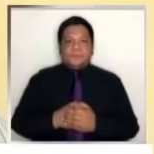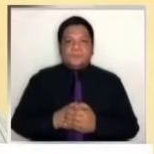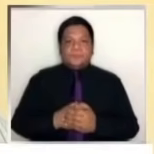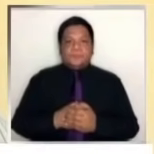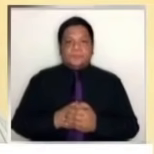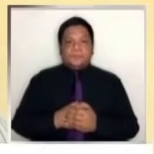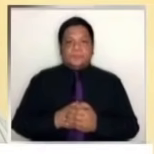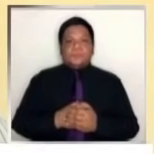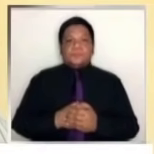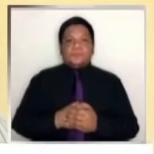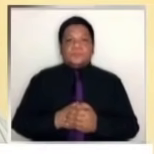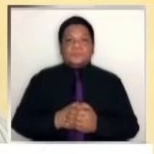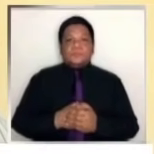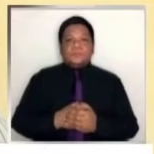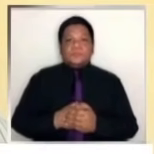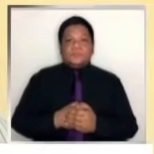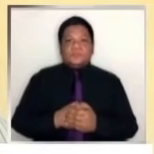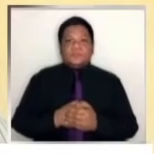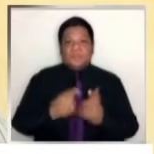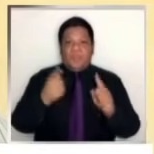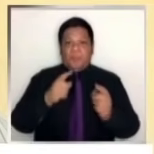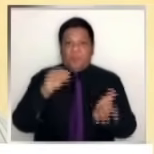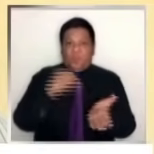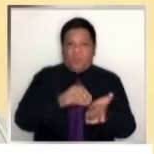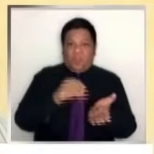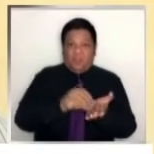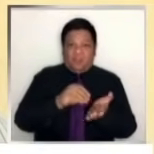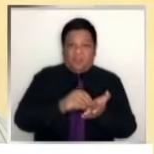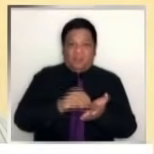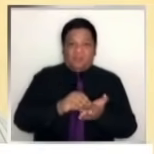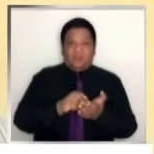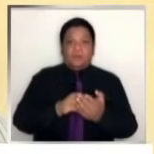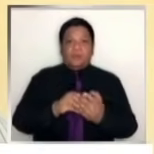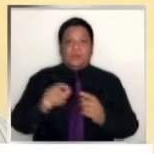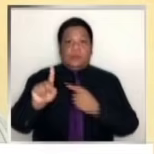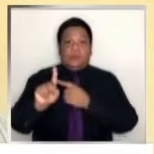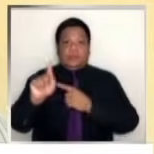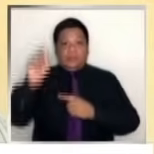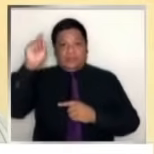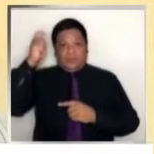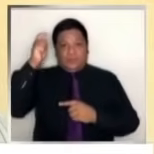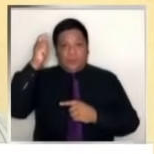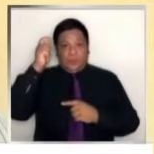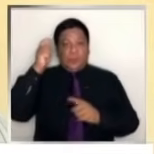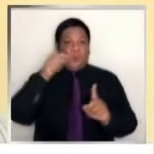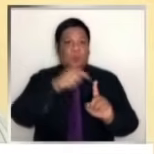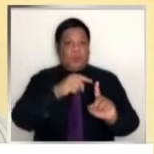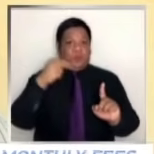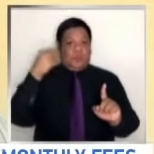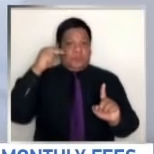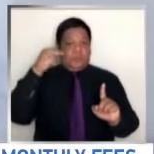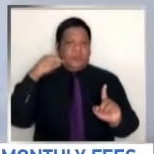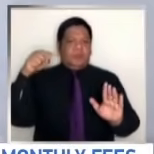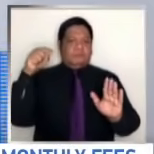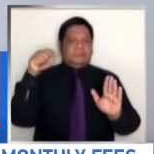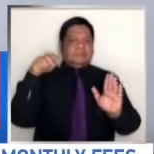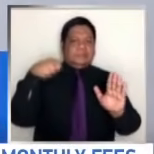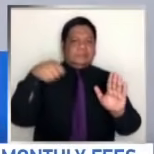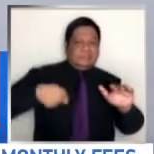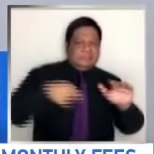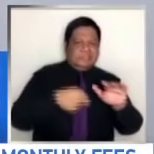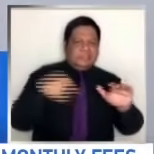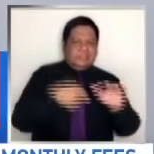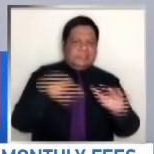Nang dahil sa utang, pinagsasaksak ng isang tiyuhin ng kanyang pamangkin sa Paoay, Ilocos Norte. Base sa